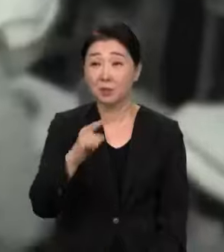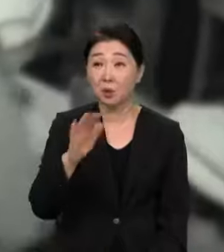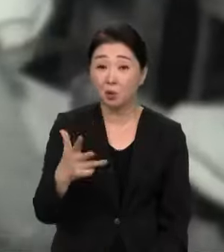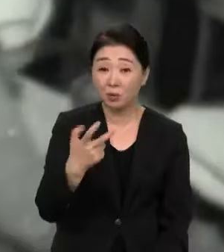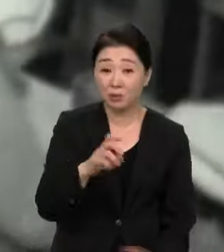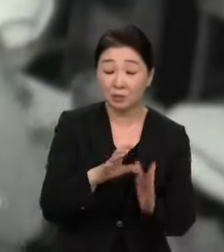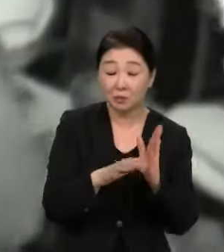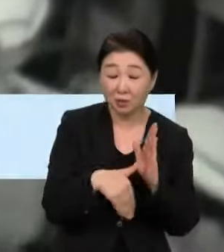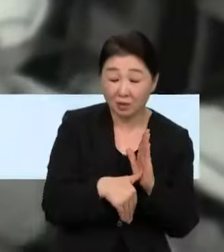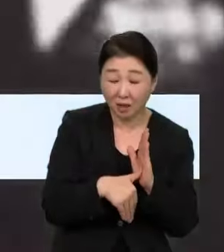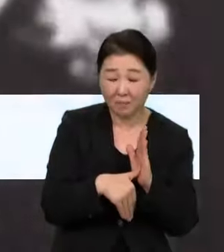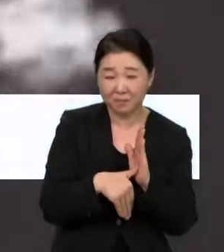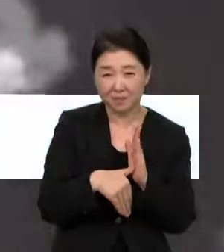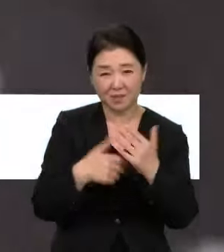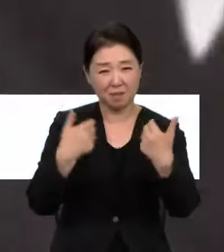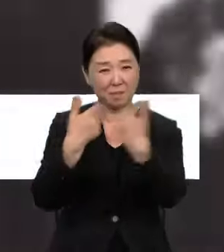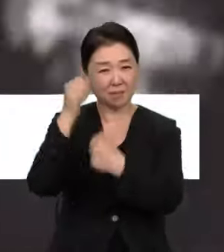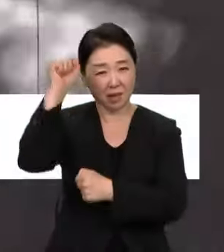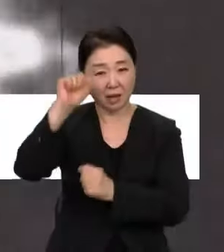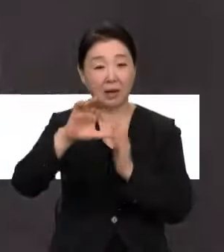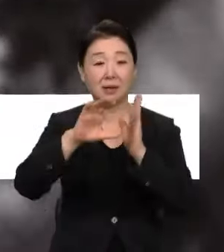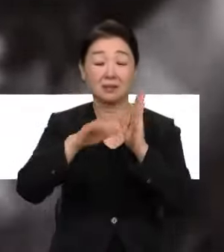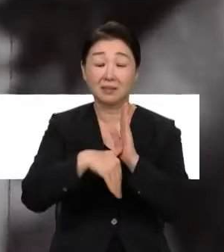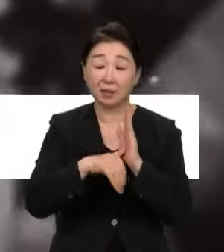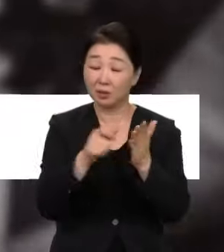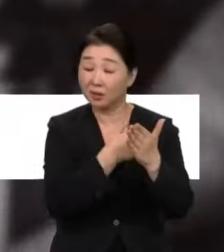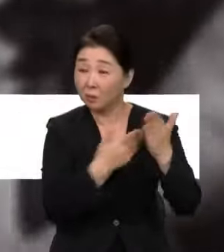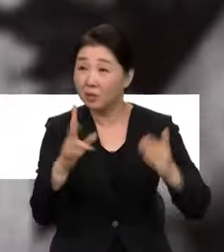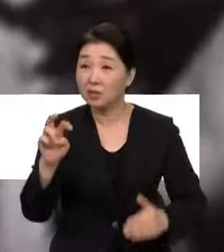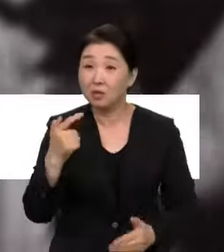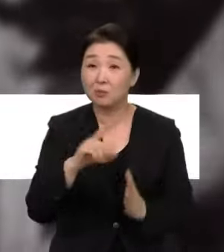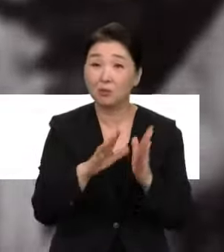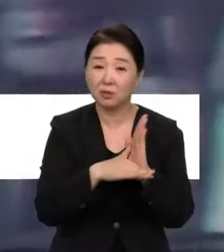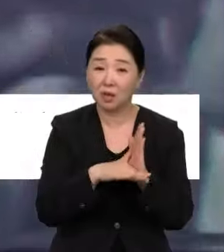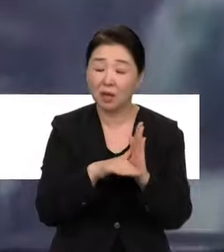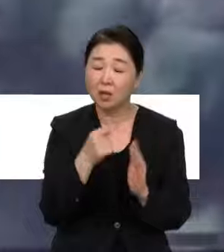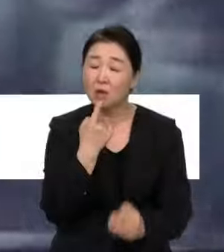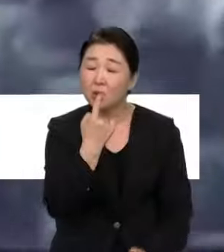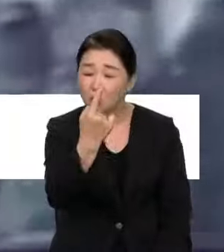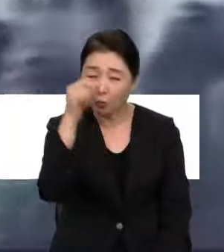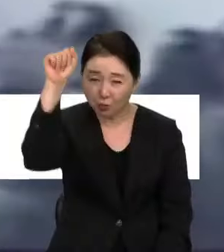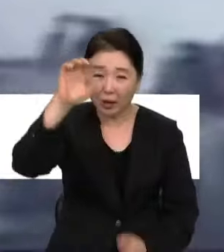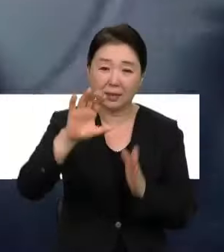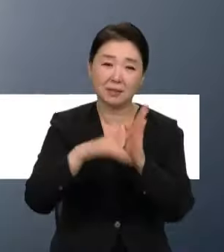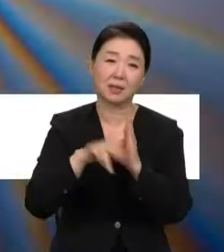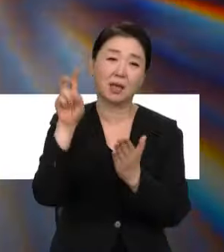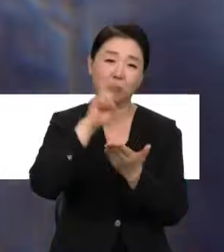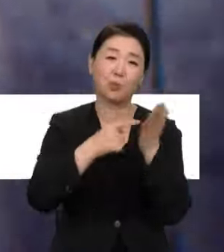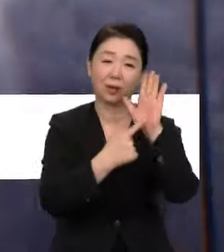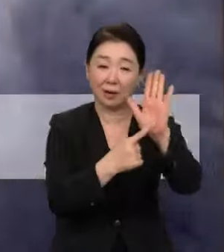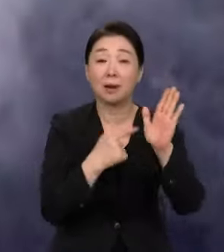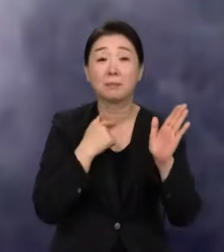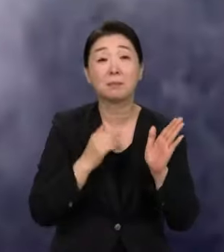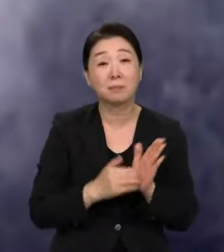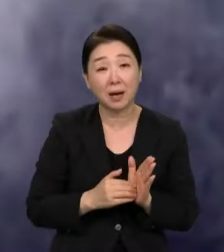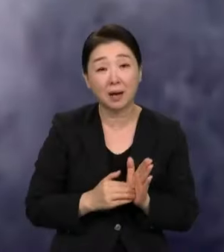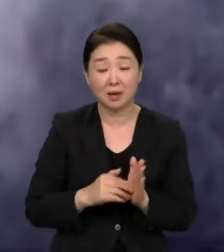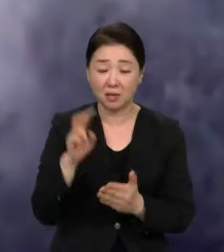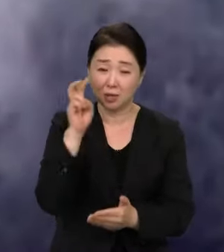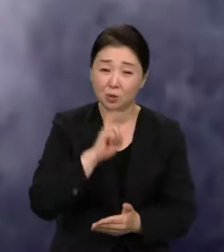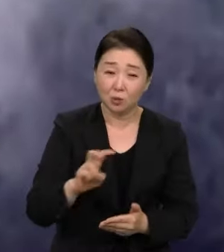1970년대 유신 반대 시위 때도 세월이 흘러 2016년 촛불 시위 때도 노래가 울려 퍼졌습니다.